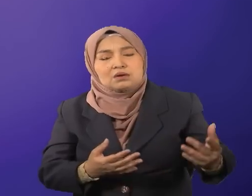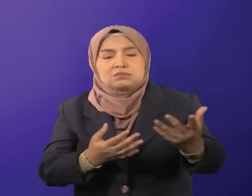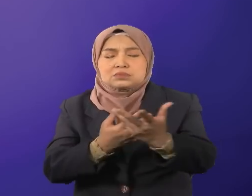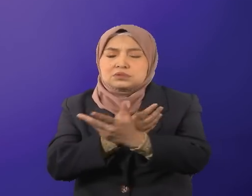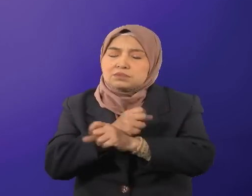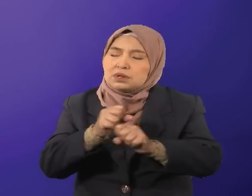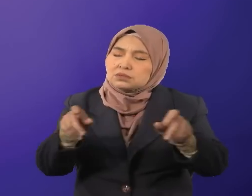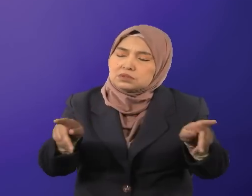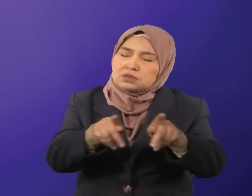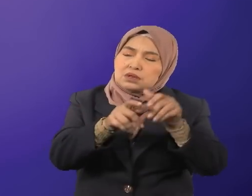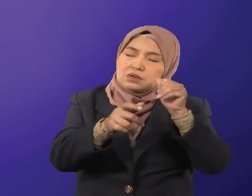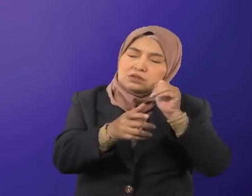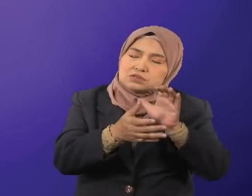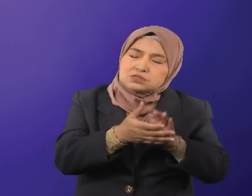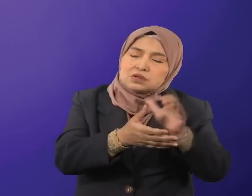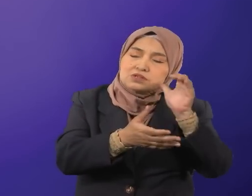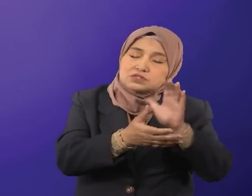مطهرة